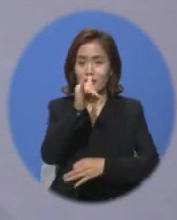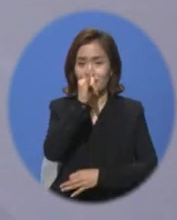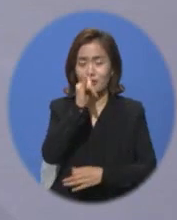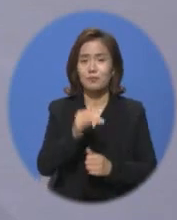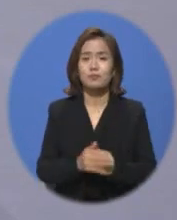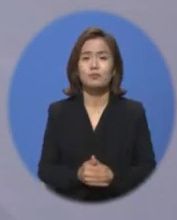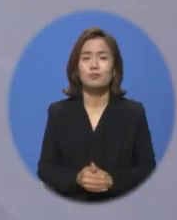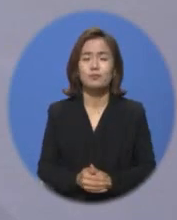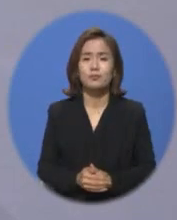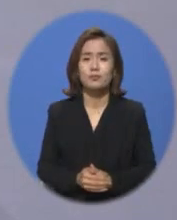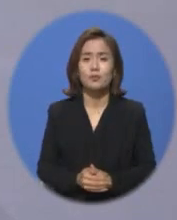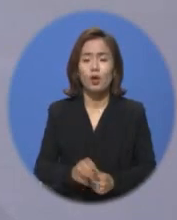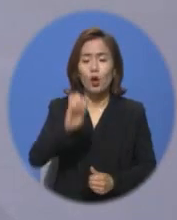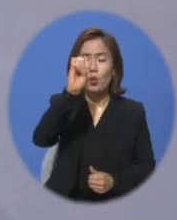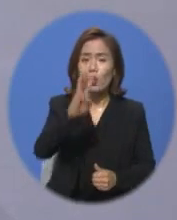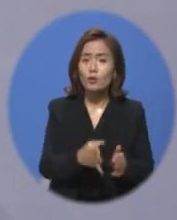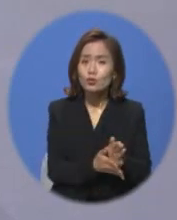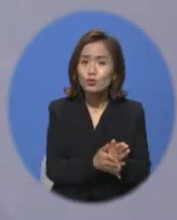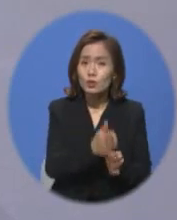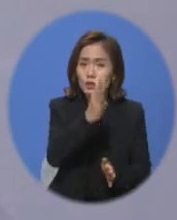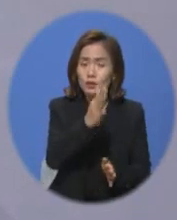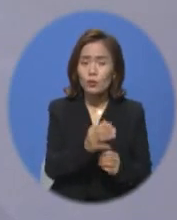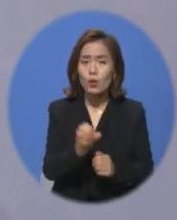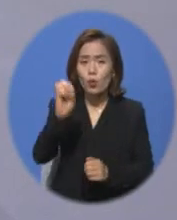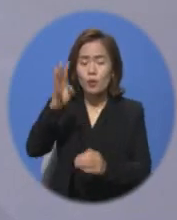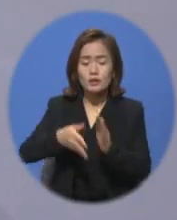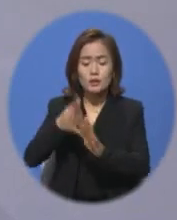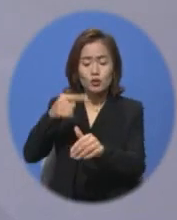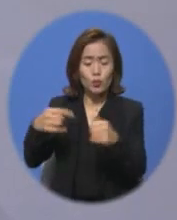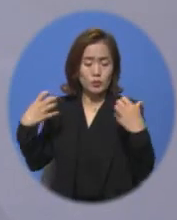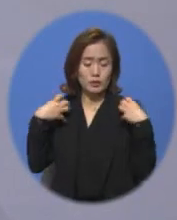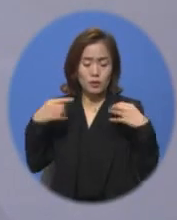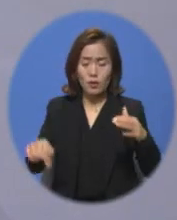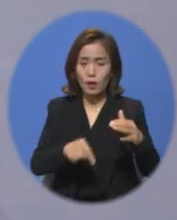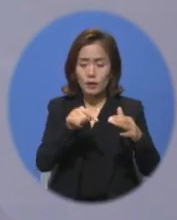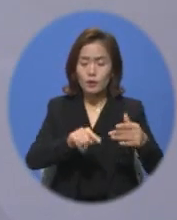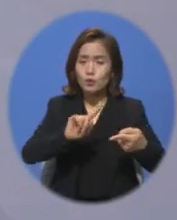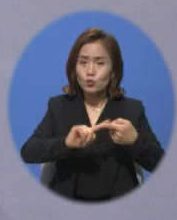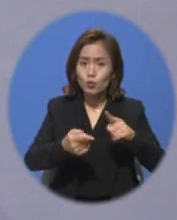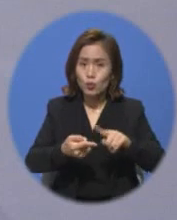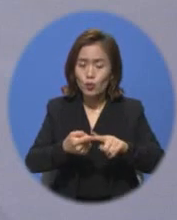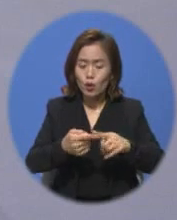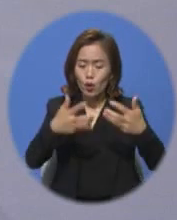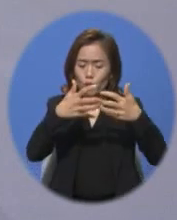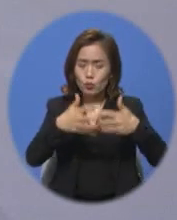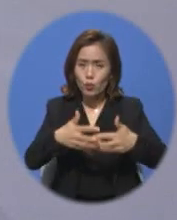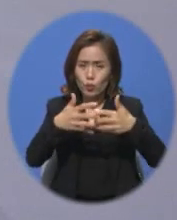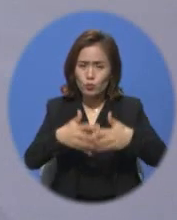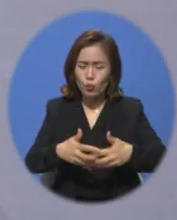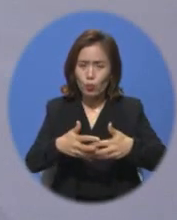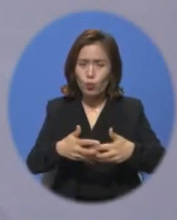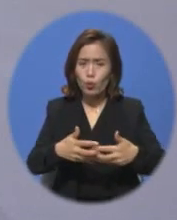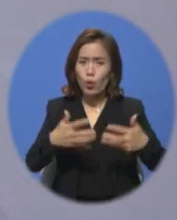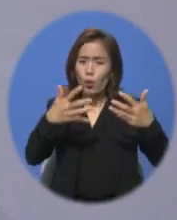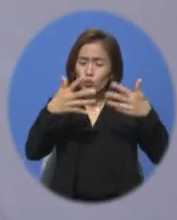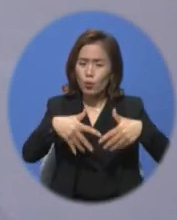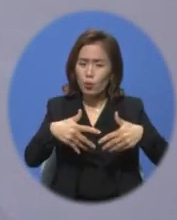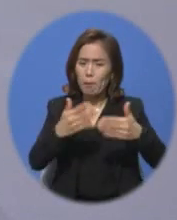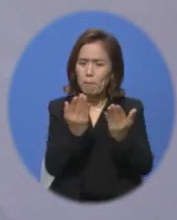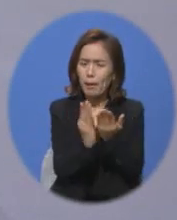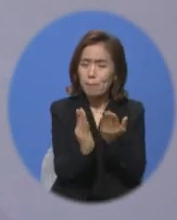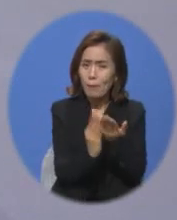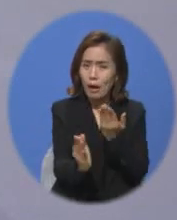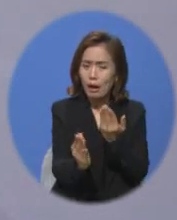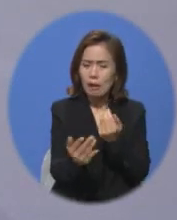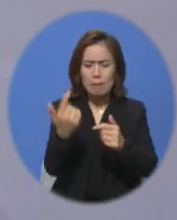어, 광주시와 광주광역시 교육청사이